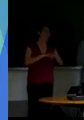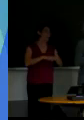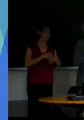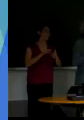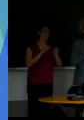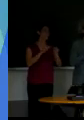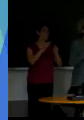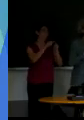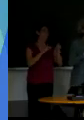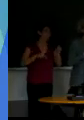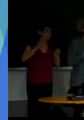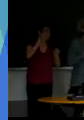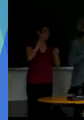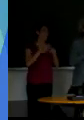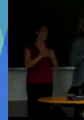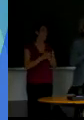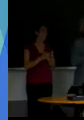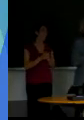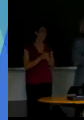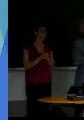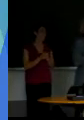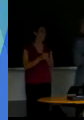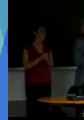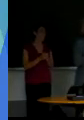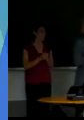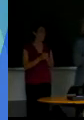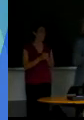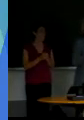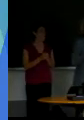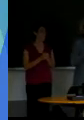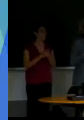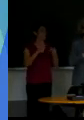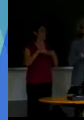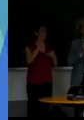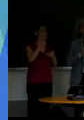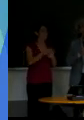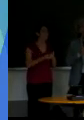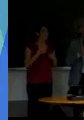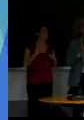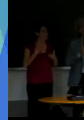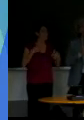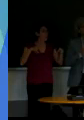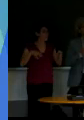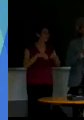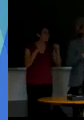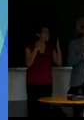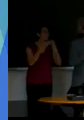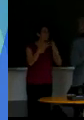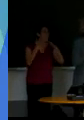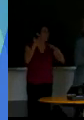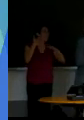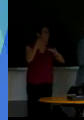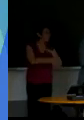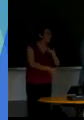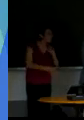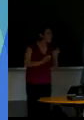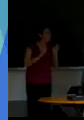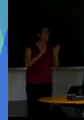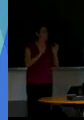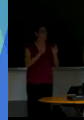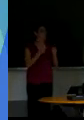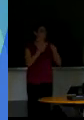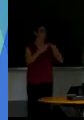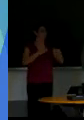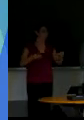si comincia, come dire, ad avere uno studio un po' più approfondito riguardo quelle che sono le materie che noi chiamiamo in gergo